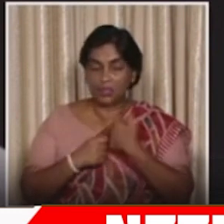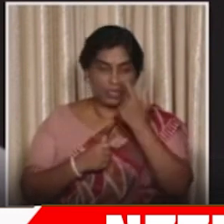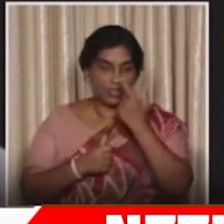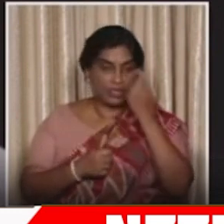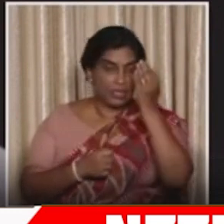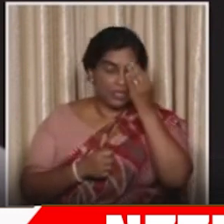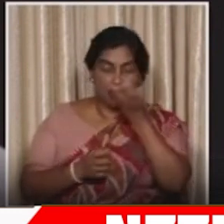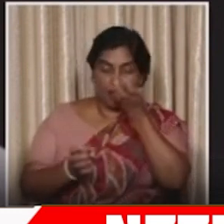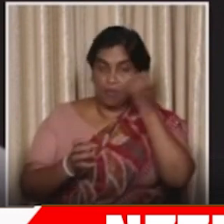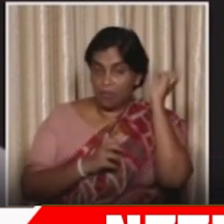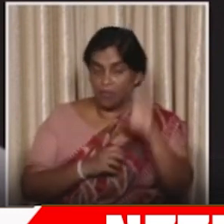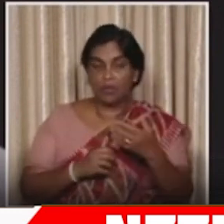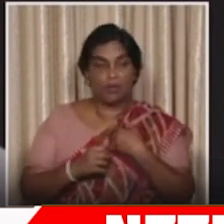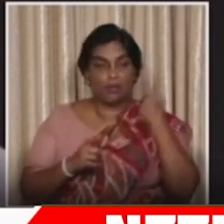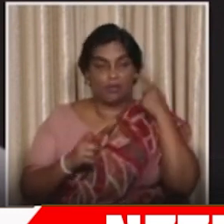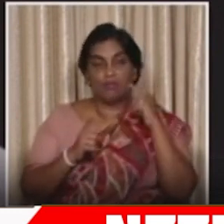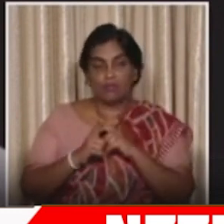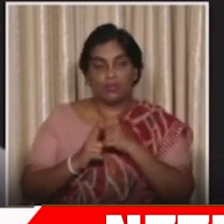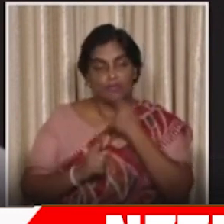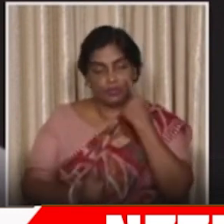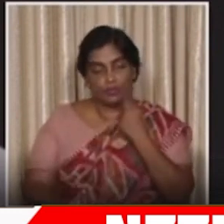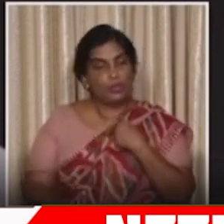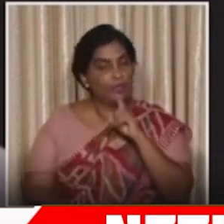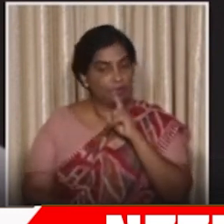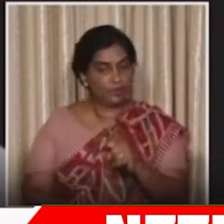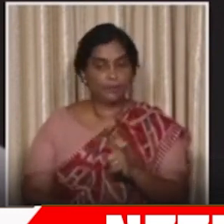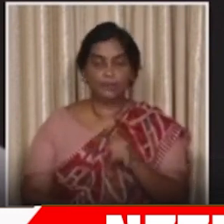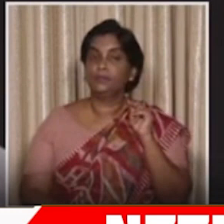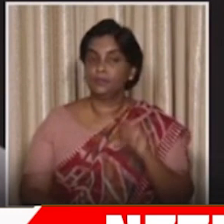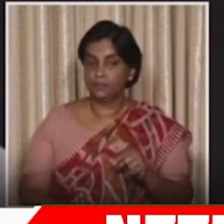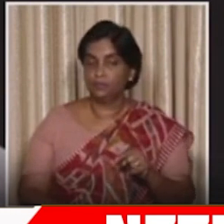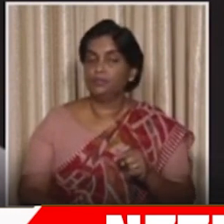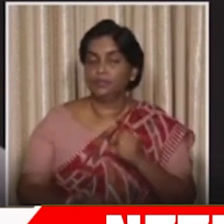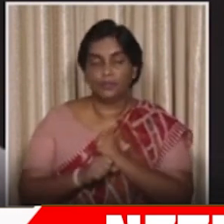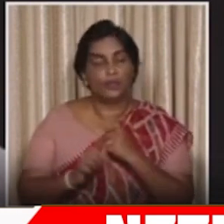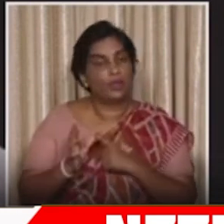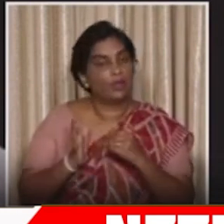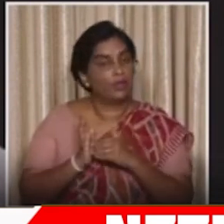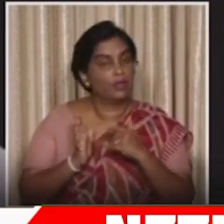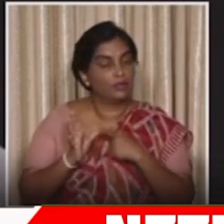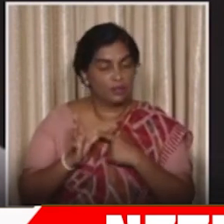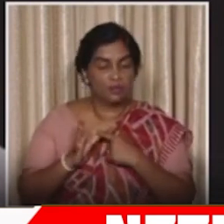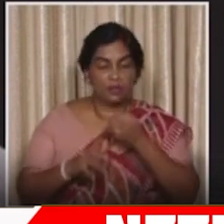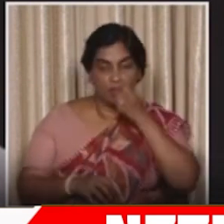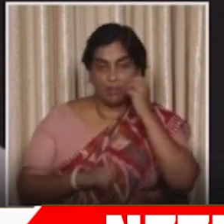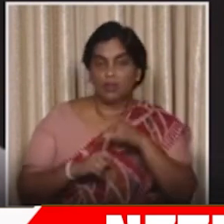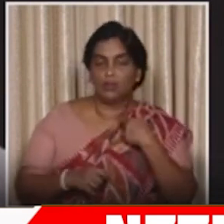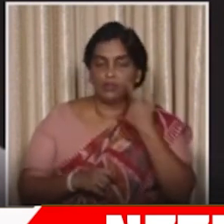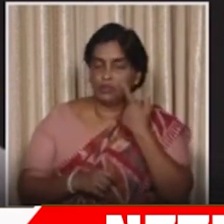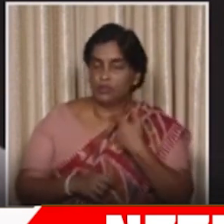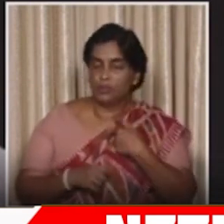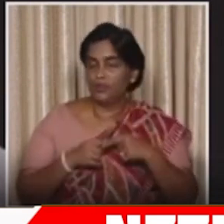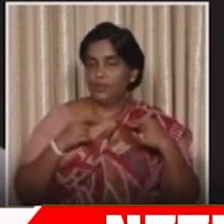දීම සිද්ධ කරපු වෙලාවේ අපි ඒ සම්බන්ධයෙන් කනගාටුවක් පළ කරා. ඒ වගේම දැන් ගාසා තීරයට පහර දීම එල්ල කරද්දිත් අපි ඒකට අපි කනගාටුව සහ